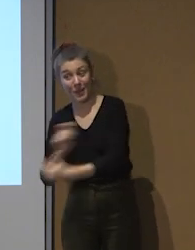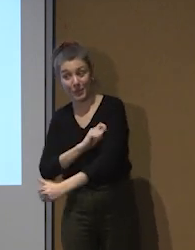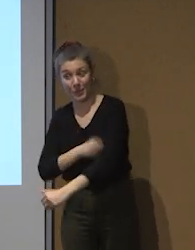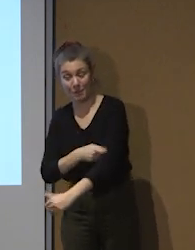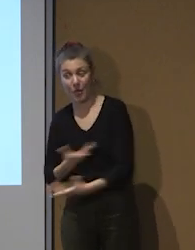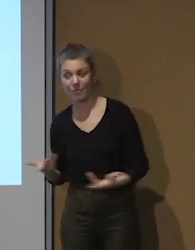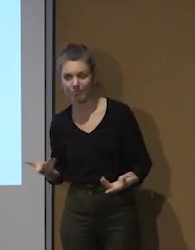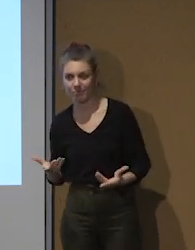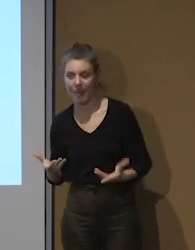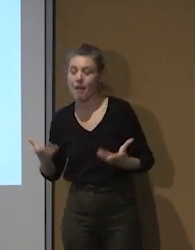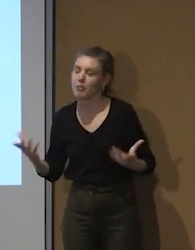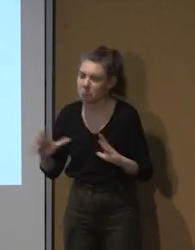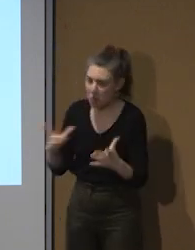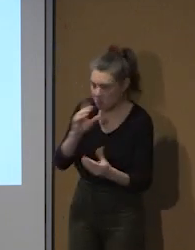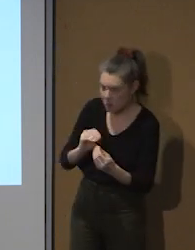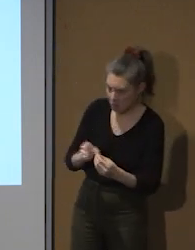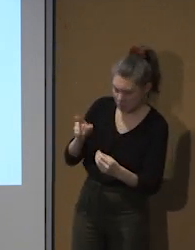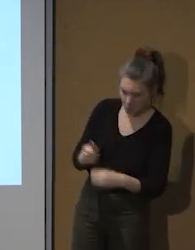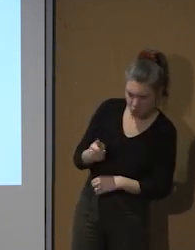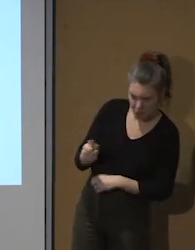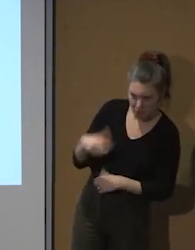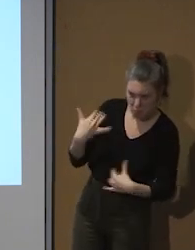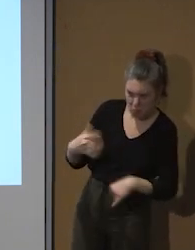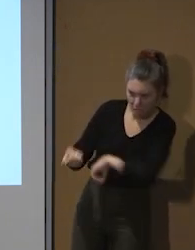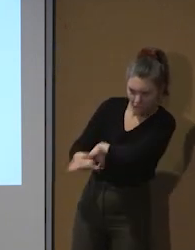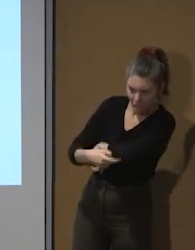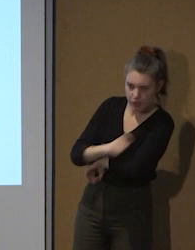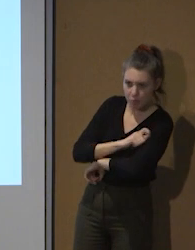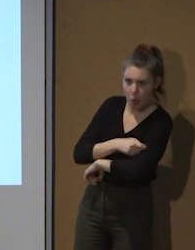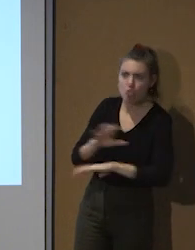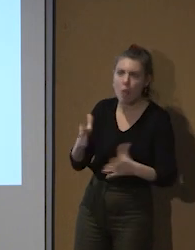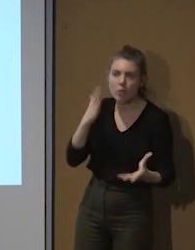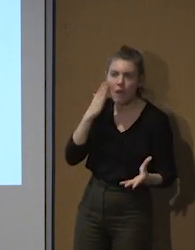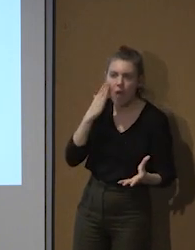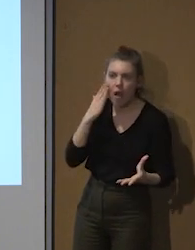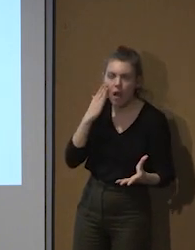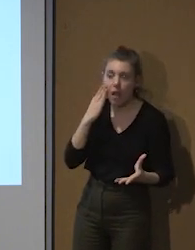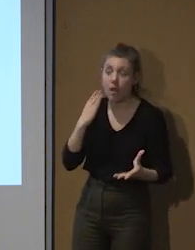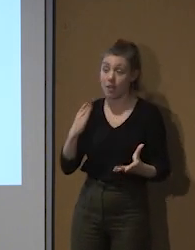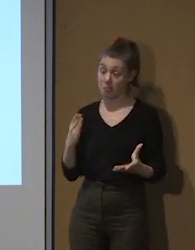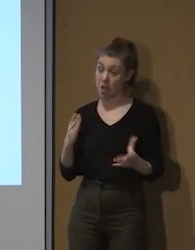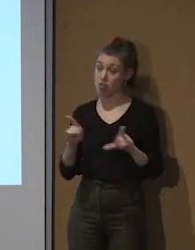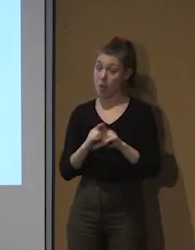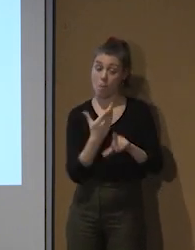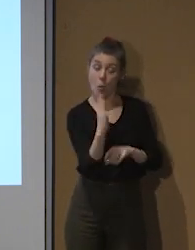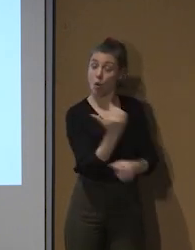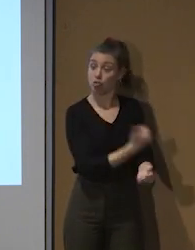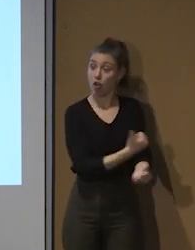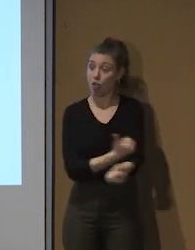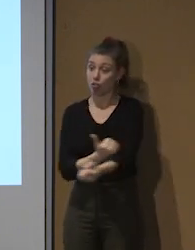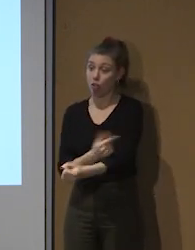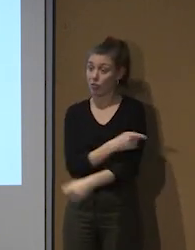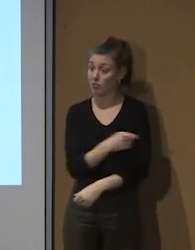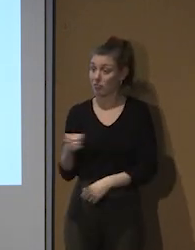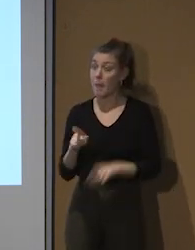que c'est une bigorexie ou est-ce que ça n'en est pas ? Finalement, on va se baser à peu près sur les mêmes critères que pour toute autre dépendance à une drogue,